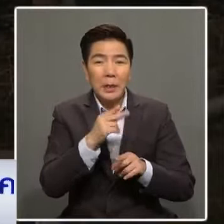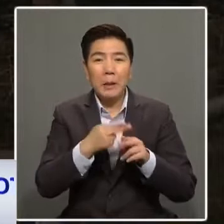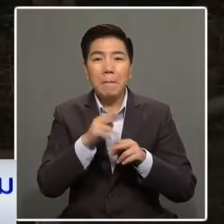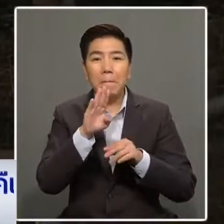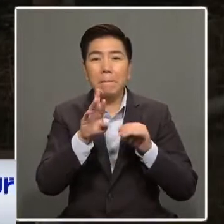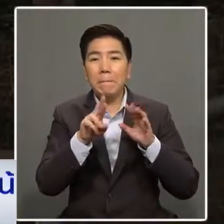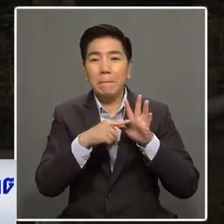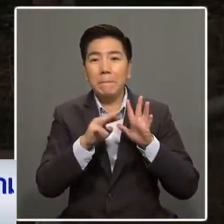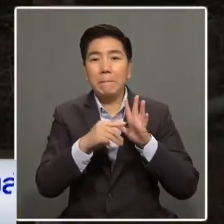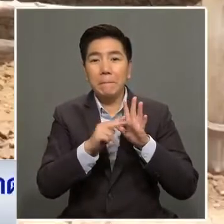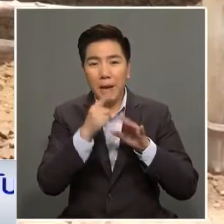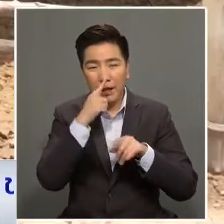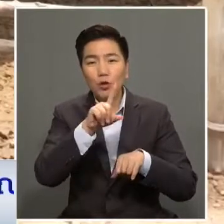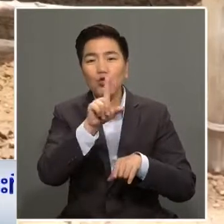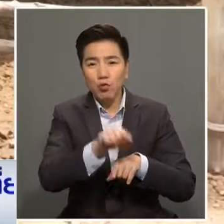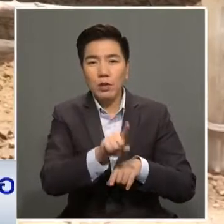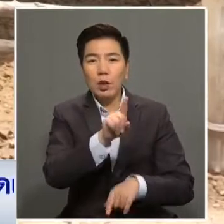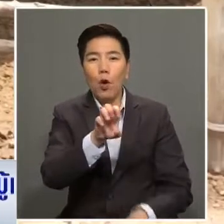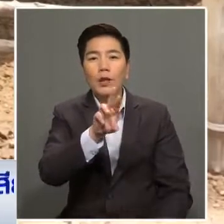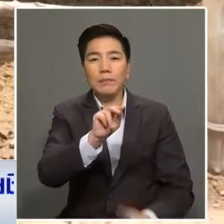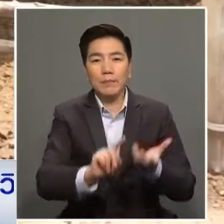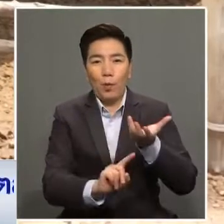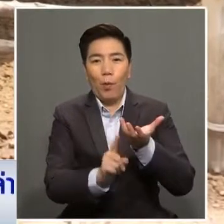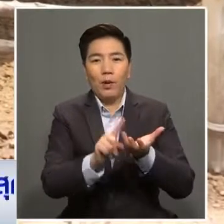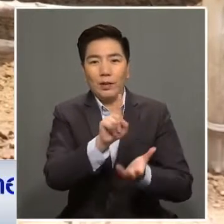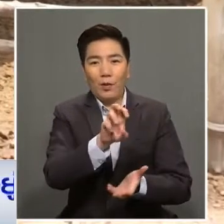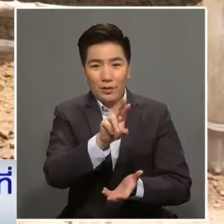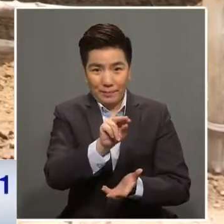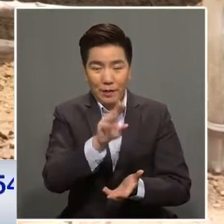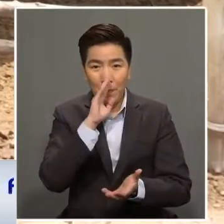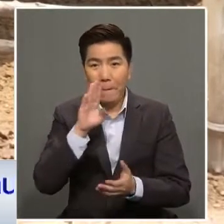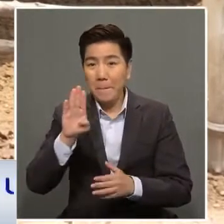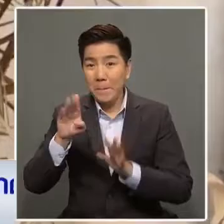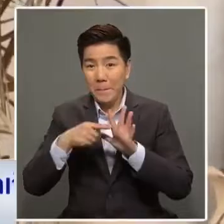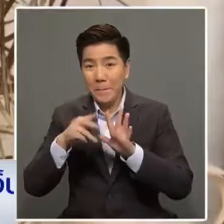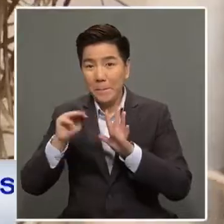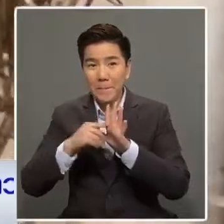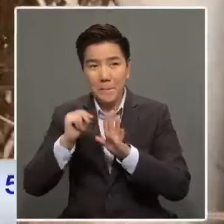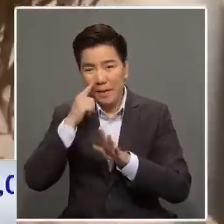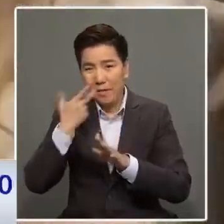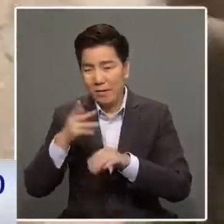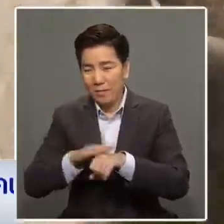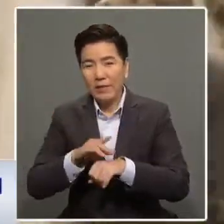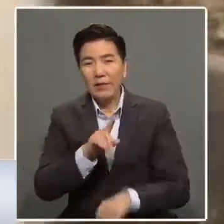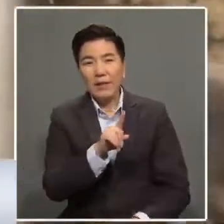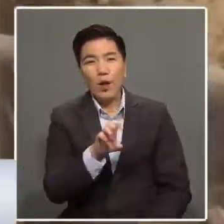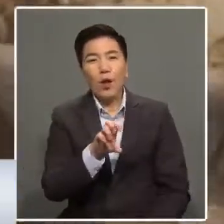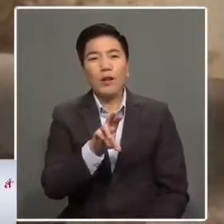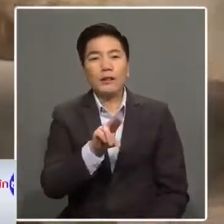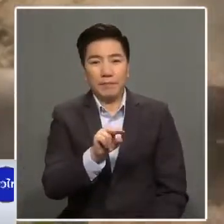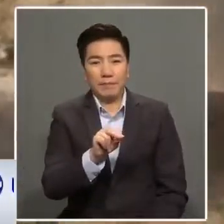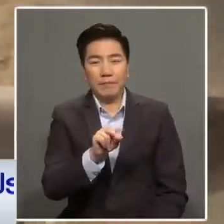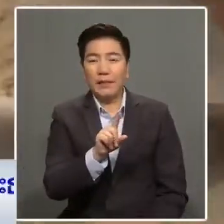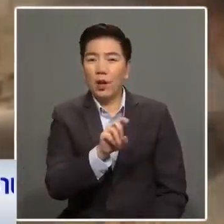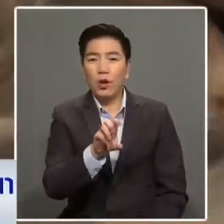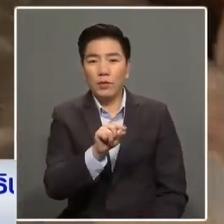างพวกเนี้ย ก็จะถูกลงมาหน่อย เราจะขาย130 เหรอ แล้วก็ถ้าเป็นบาม่านบาม่านจะขายแค่120 โอ้